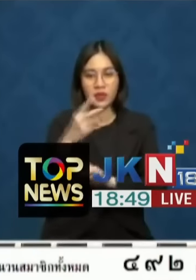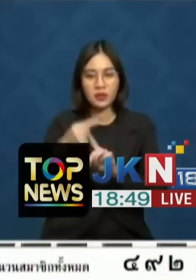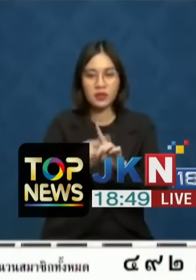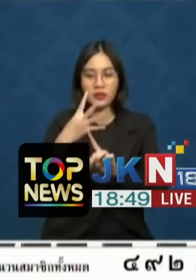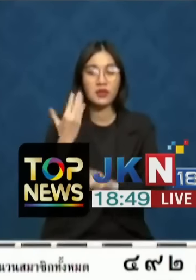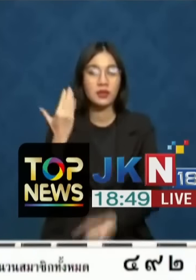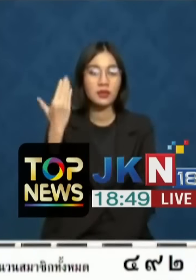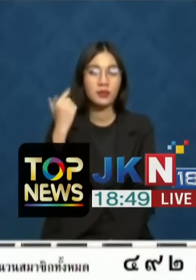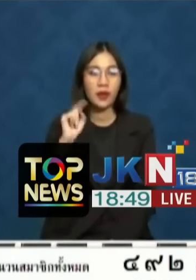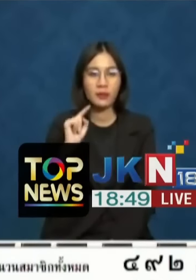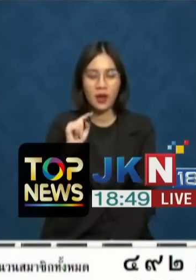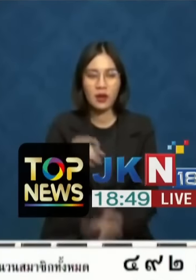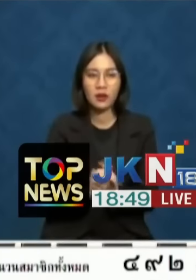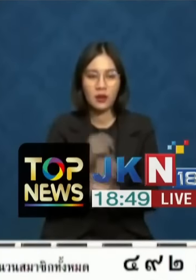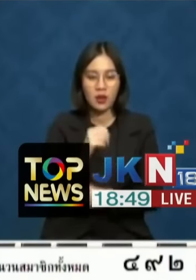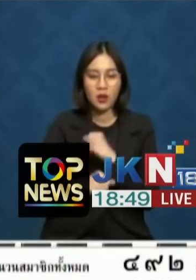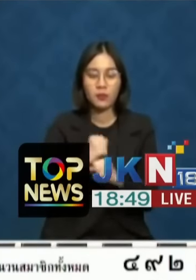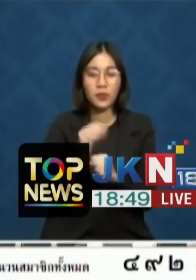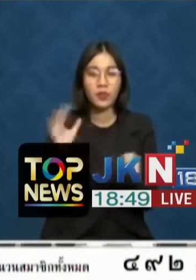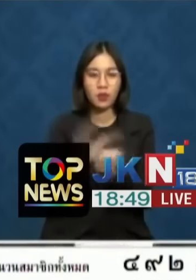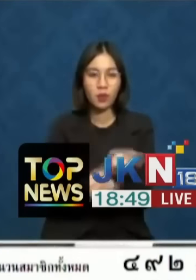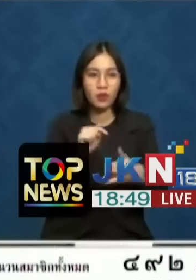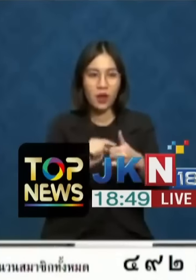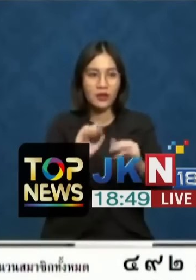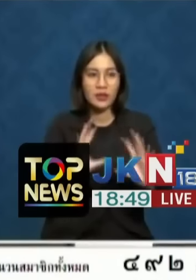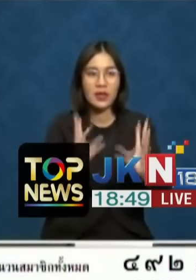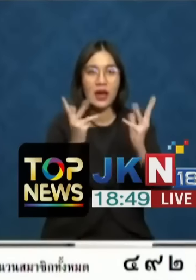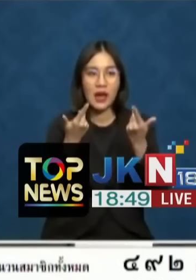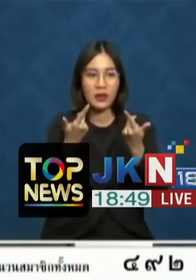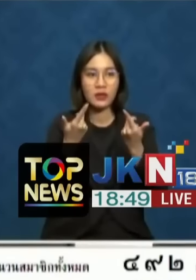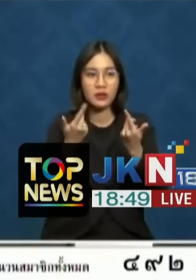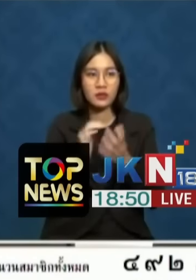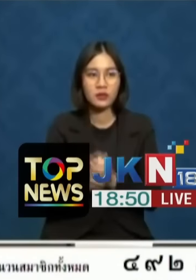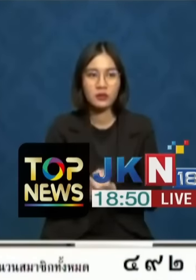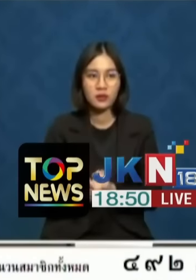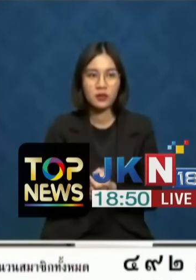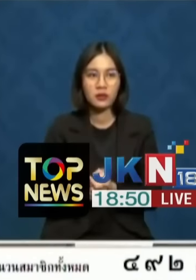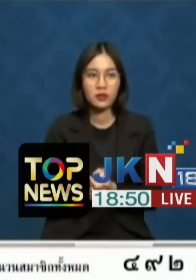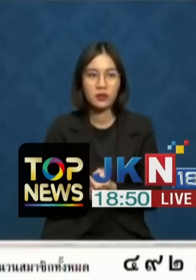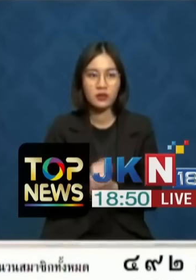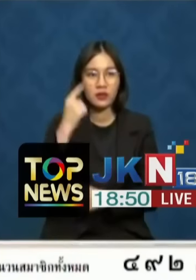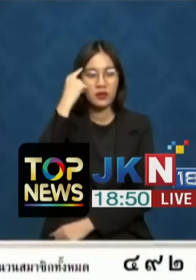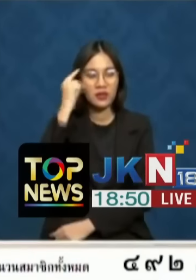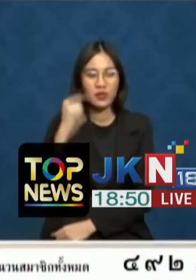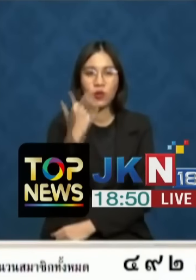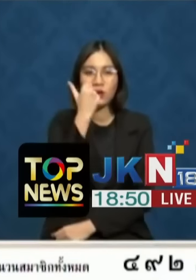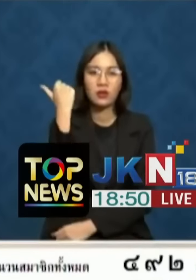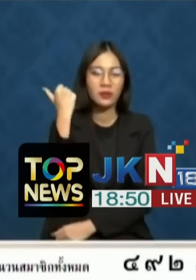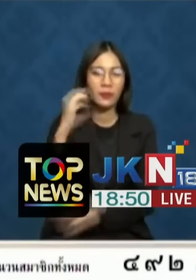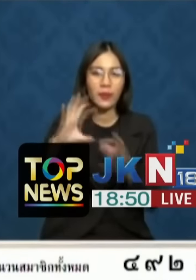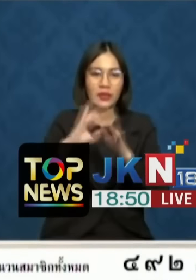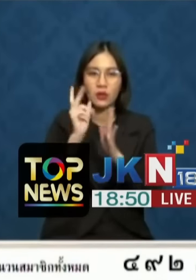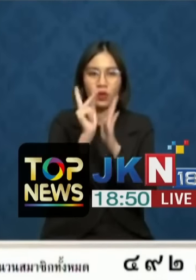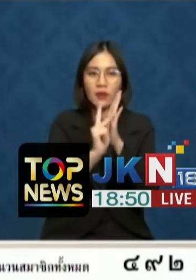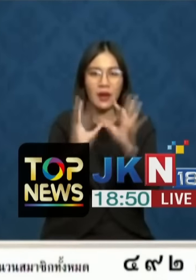าค่ะครบรอบคุณบิลลี่หายตัวไปครบรอบ10ปี เดี๋ยวคุณทิศนาคิดว่านอกประเด็นกฎหมายอันนี้แล้วนะ